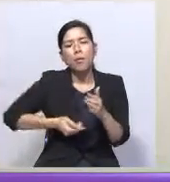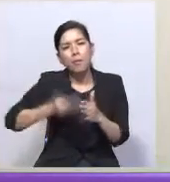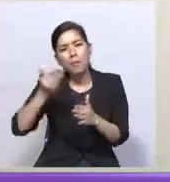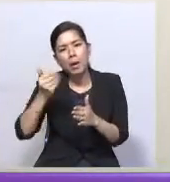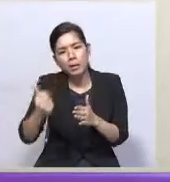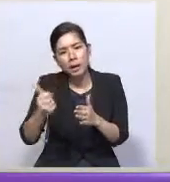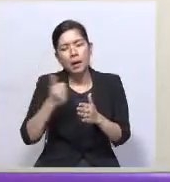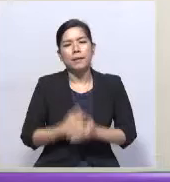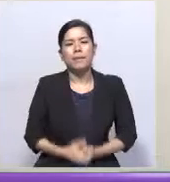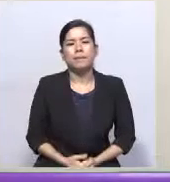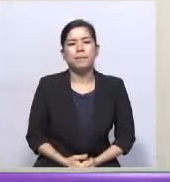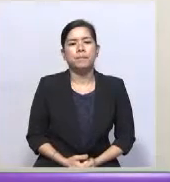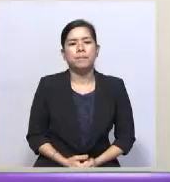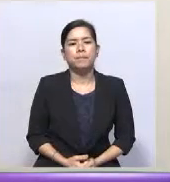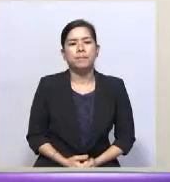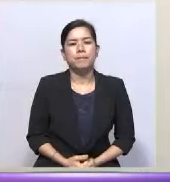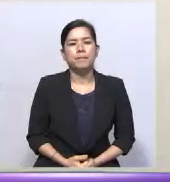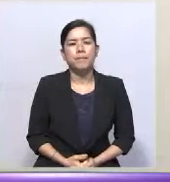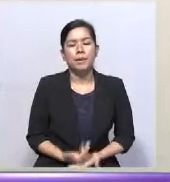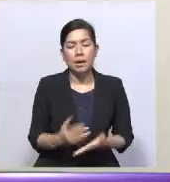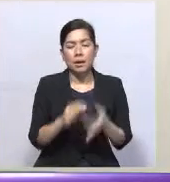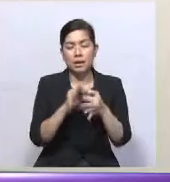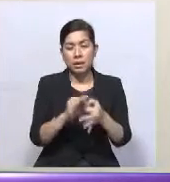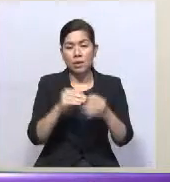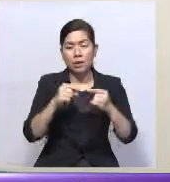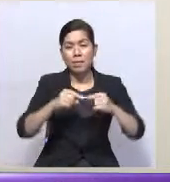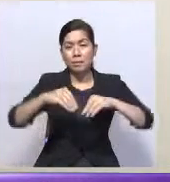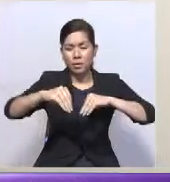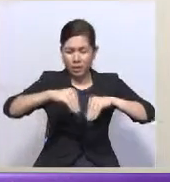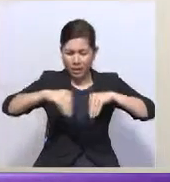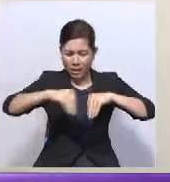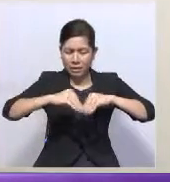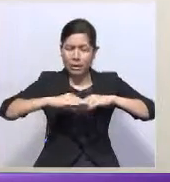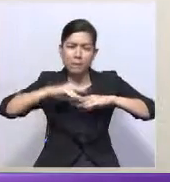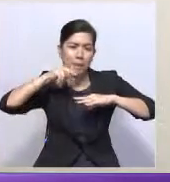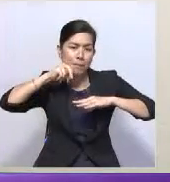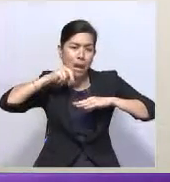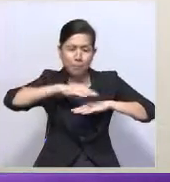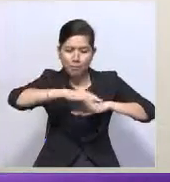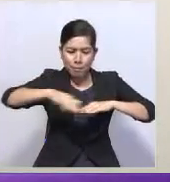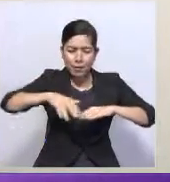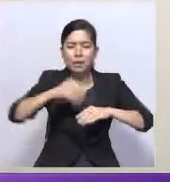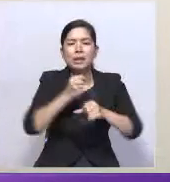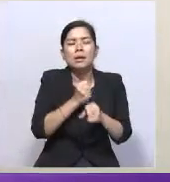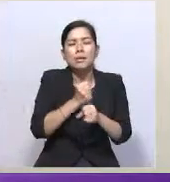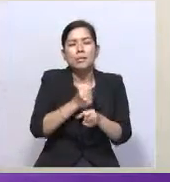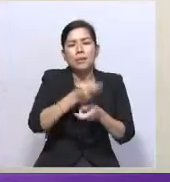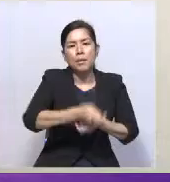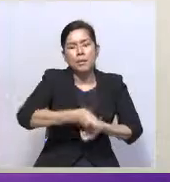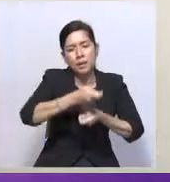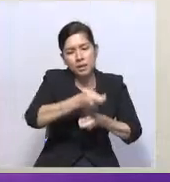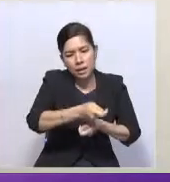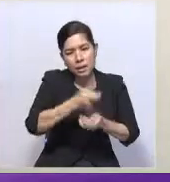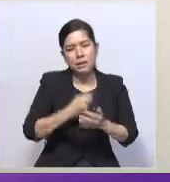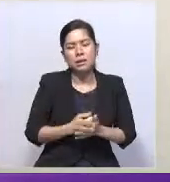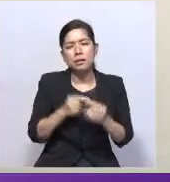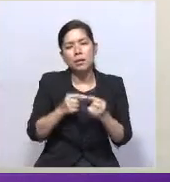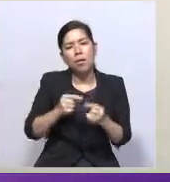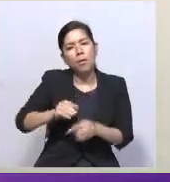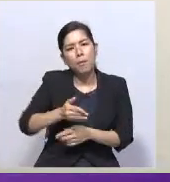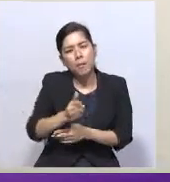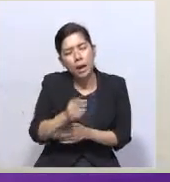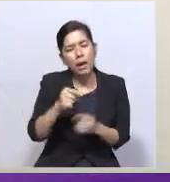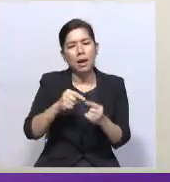ของใหม่เนี่ยก็จะเป็นยกเว้นในส่วนของสิ่งล้ำน้ำที่เป็นในเรื่องของการเกษตรกรรมนะการประมง